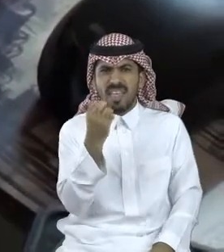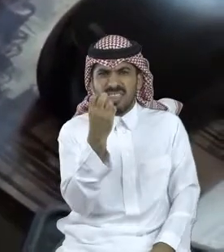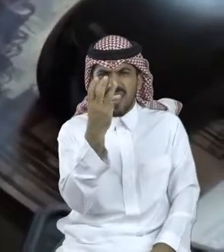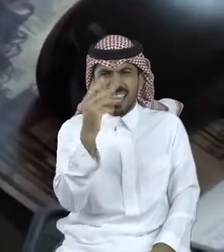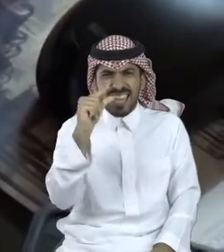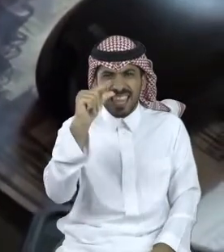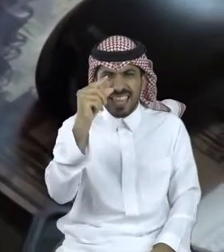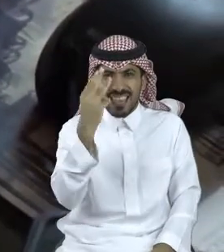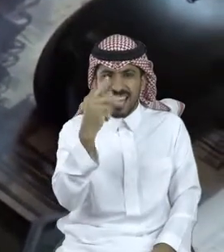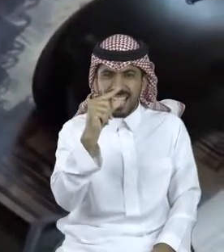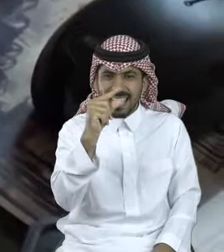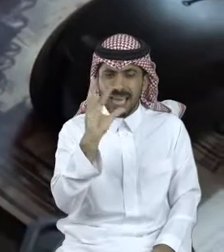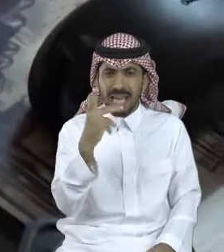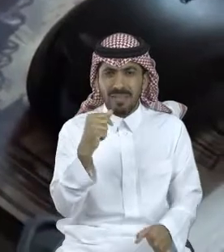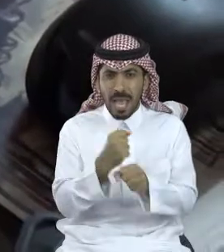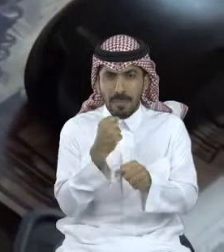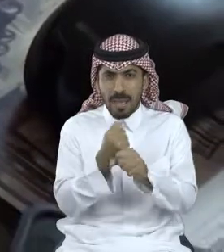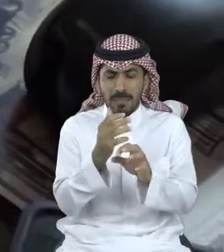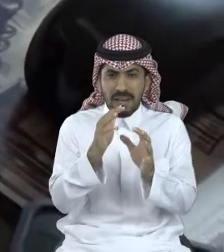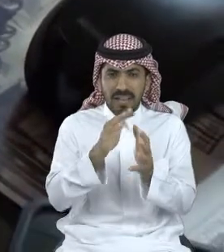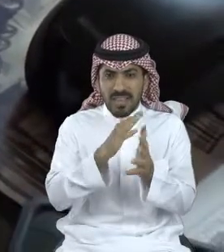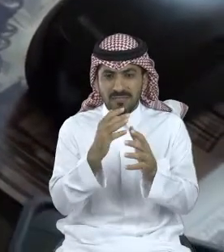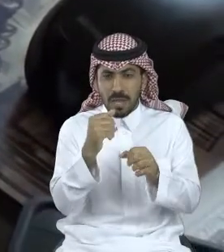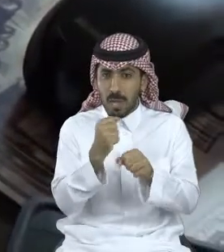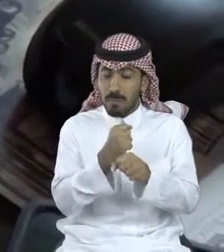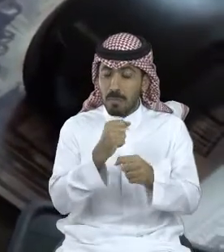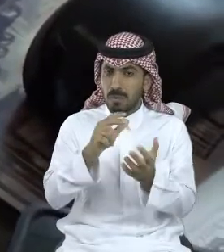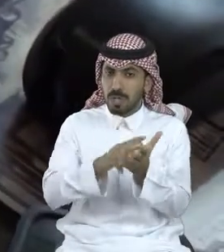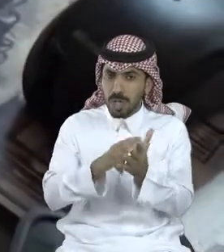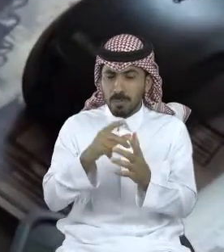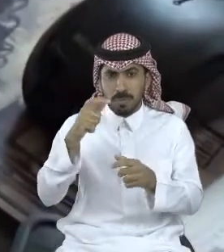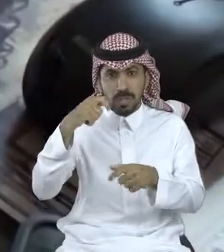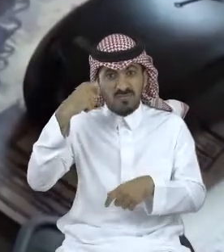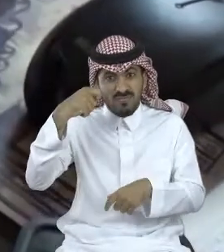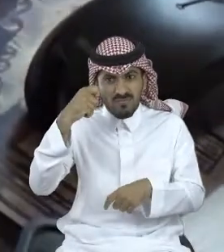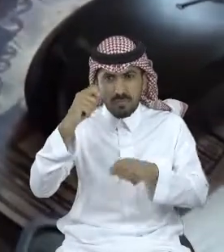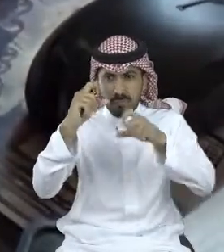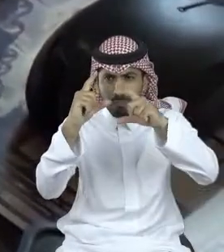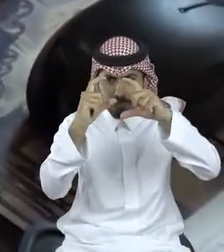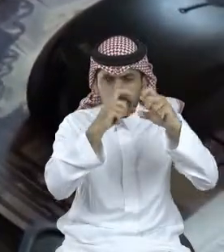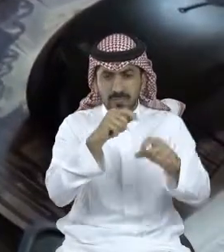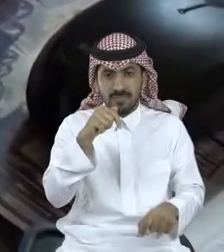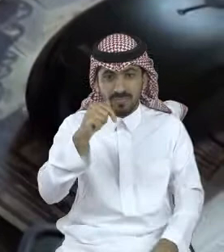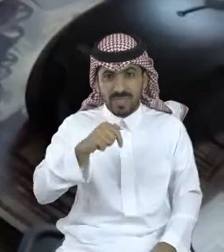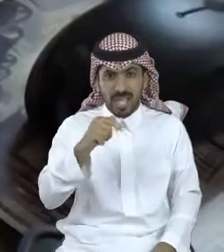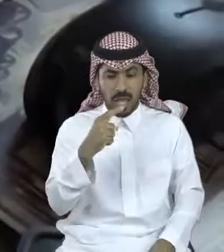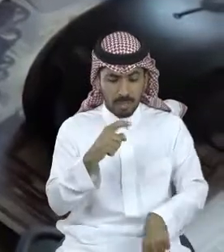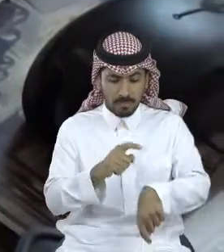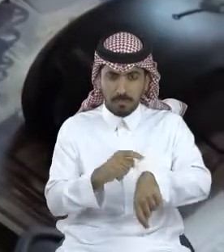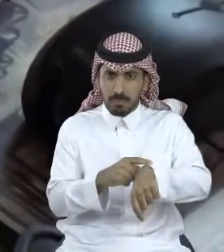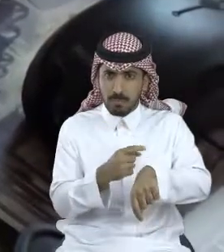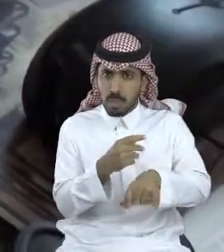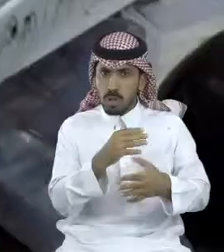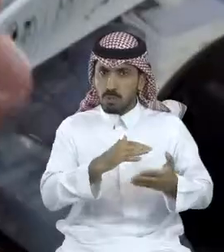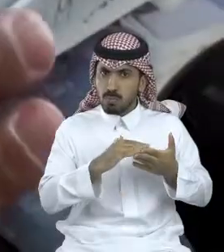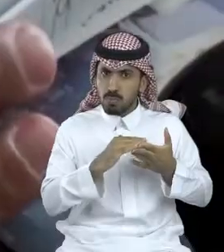هي دقائق المشي الكاملة اللي سويتها من قبل ما انام امس الى الان وقاعدين نصور الفيديو هذا. الحين اللايف لوج من خلاله يعطيك مزايا